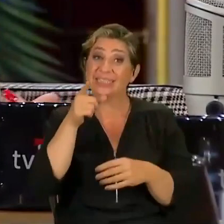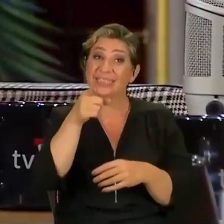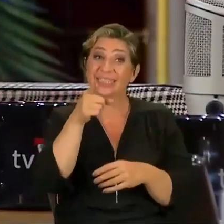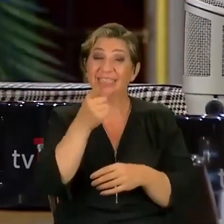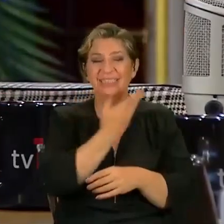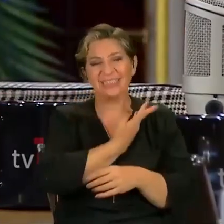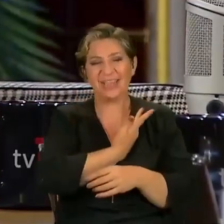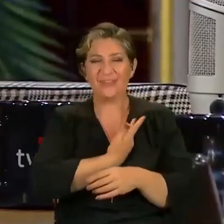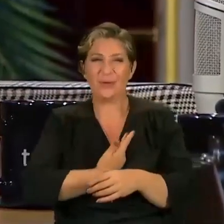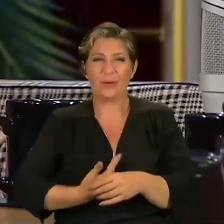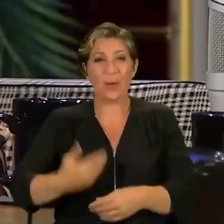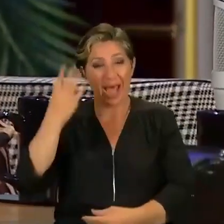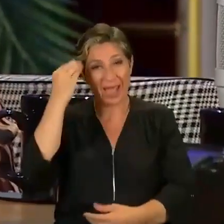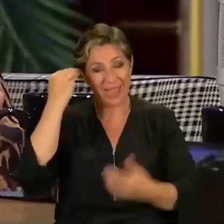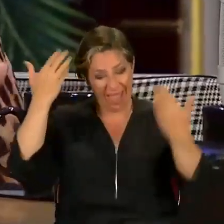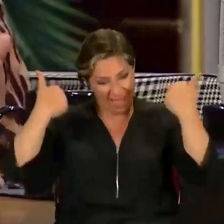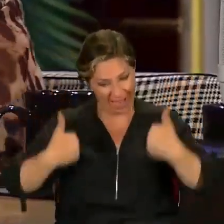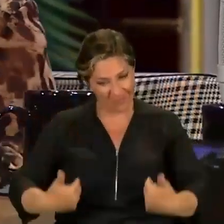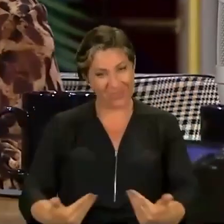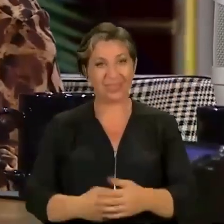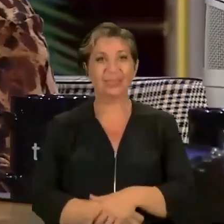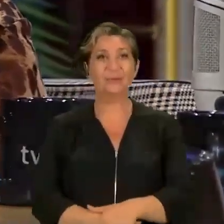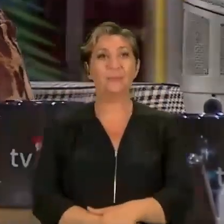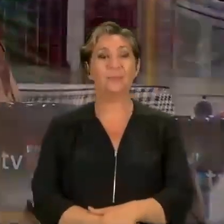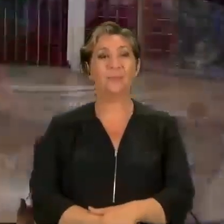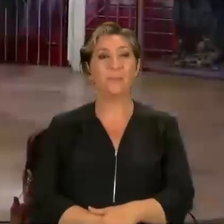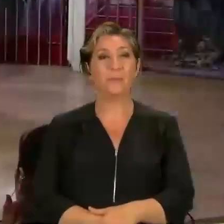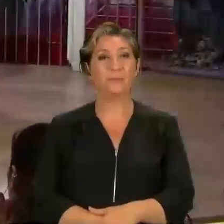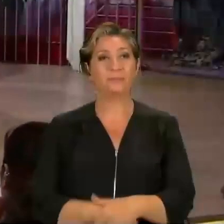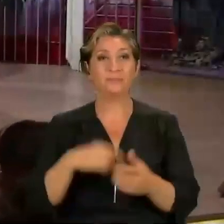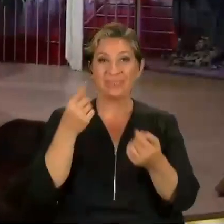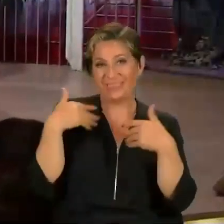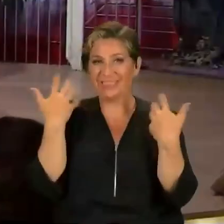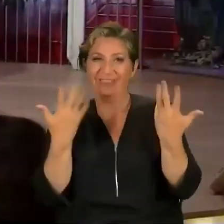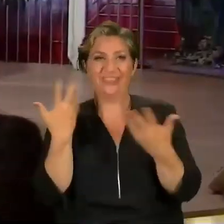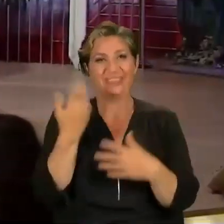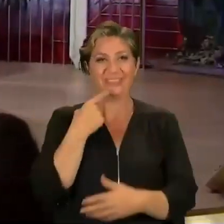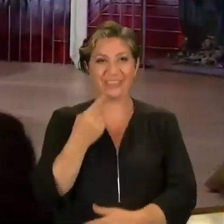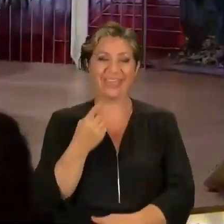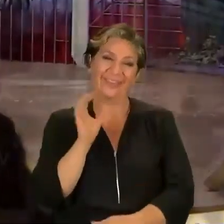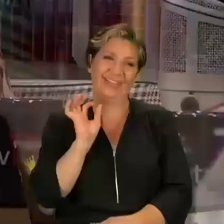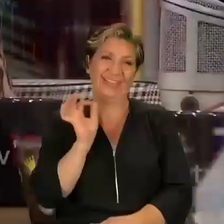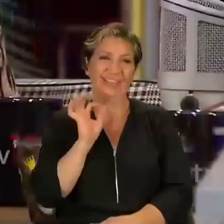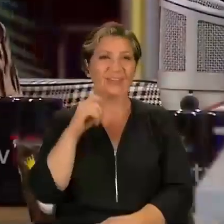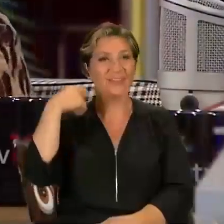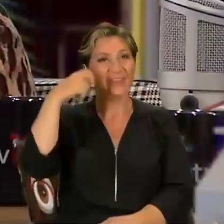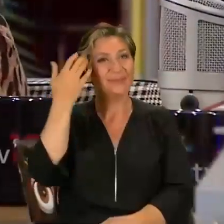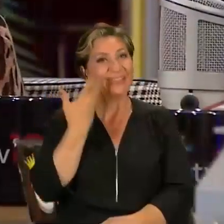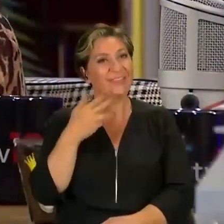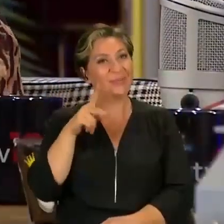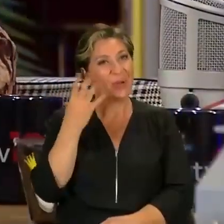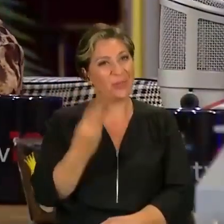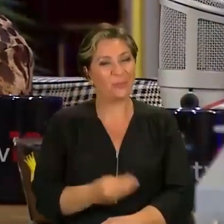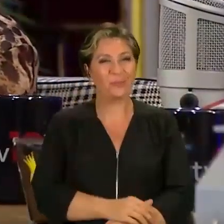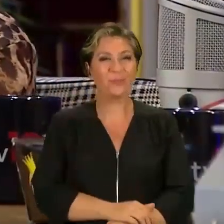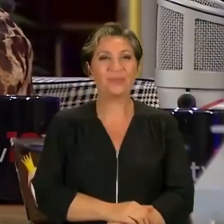seni seviyorum anla halimden. Çok güzel ya, bayağı cilveli de söylüyorsunuz çok ha. Çok cilveli. Vallahi film seyrediyor gibi